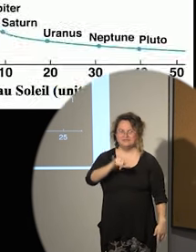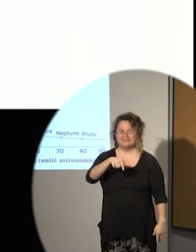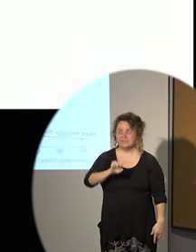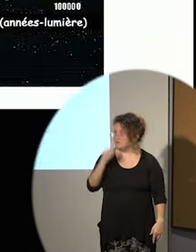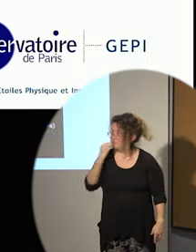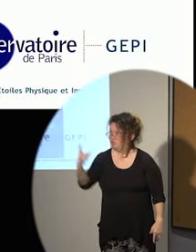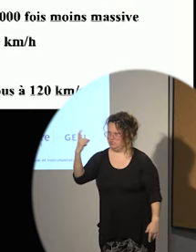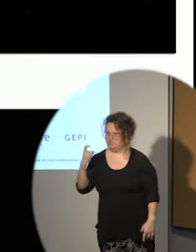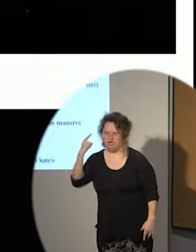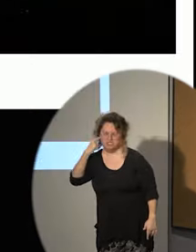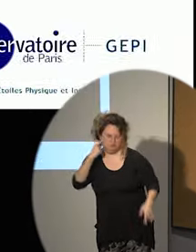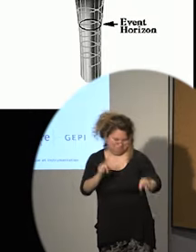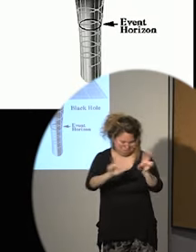question.